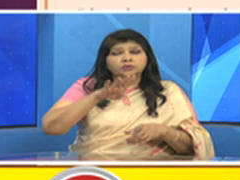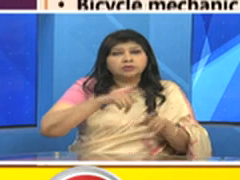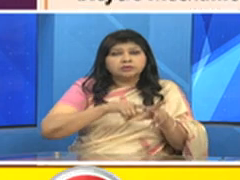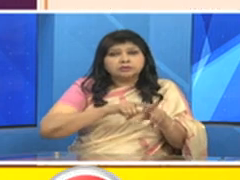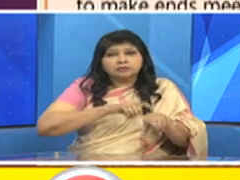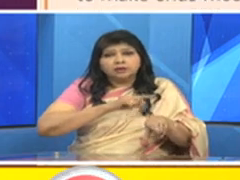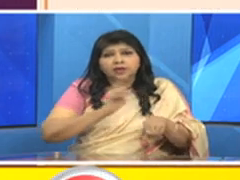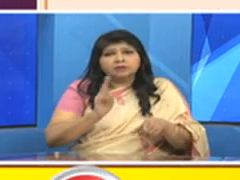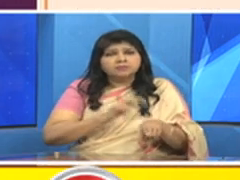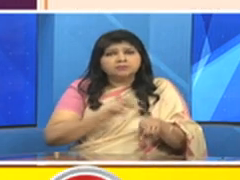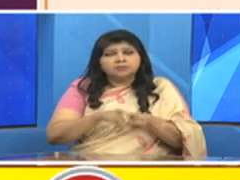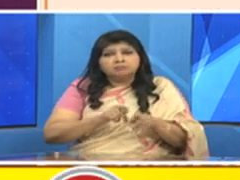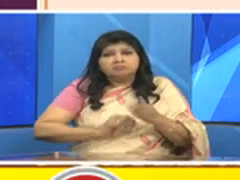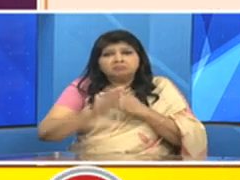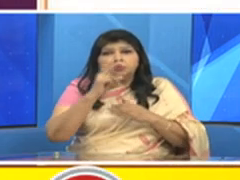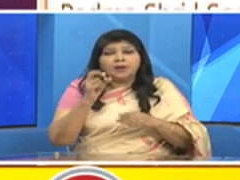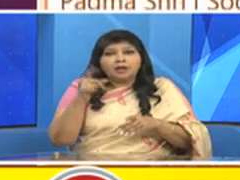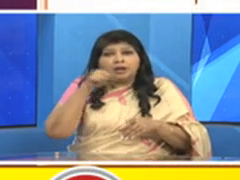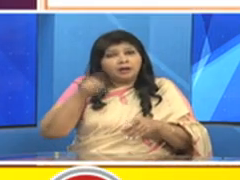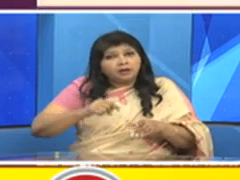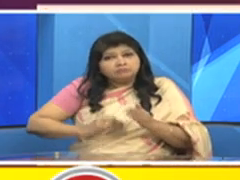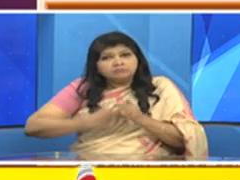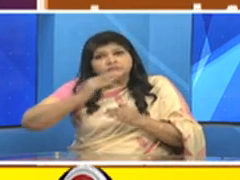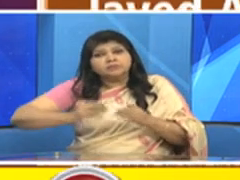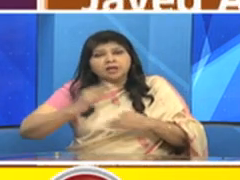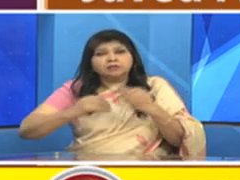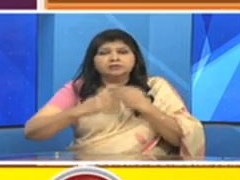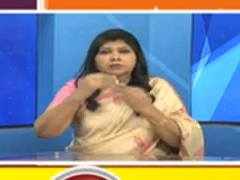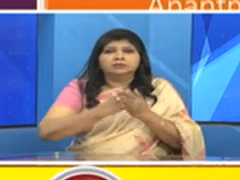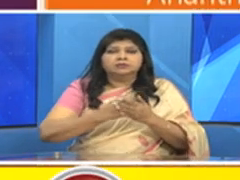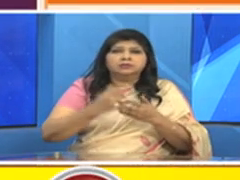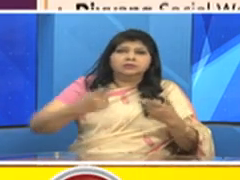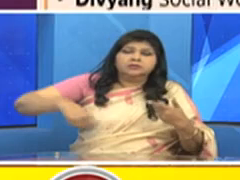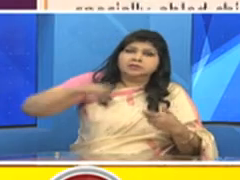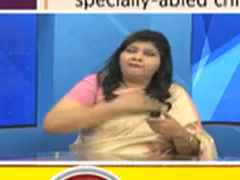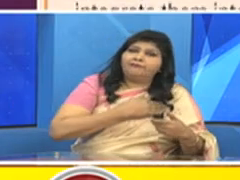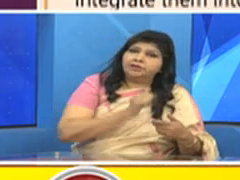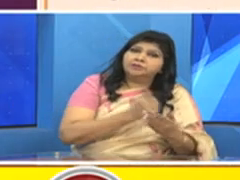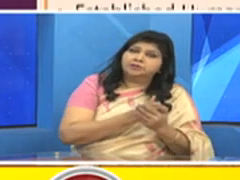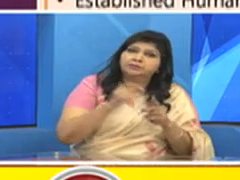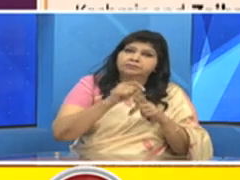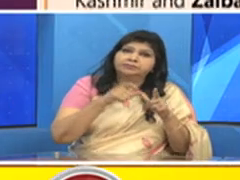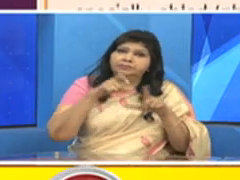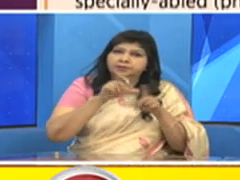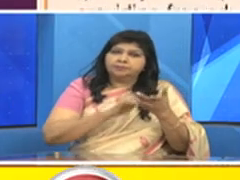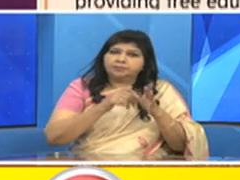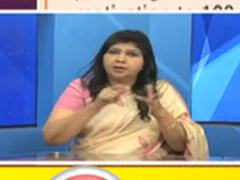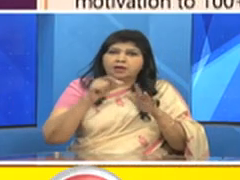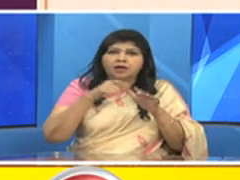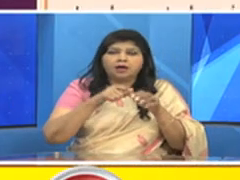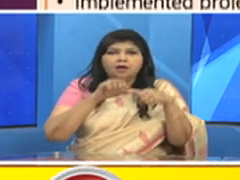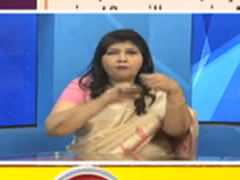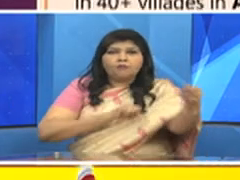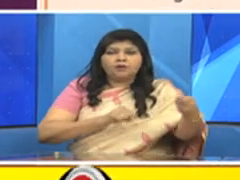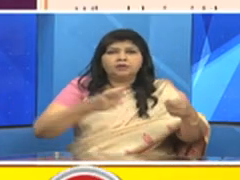से भी अधिक है। ये आंकड़े जन जन के इस विश्वास को दर्शाते हैं कि पद्म अवार्ड अब